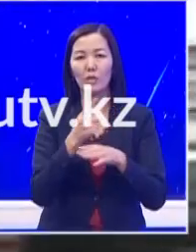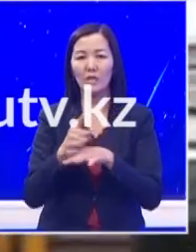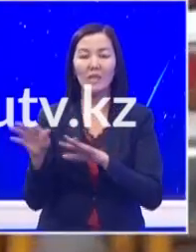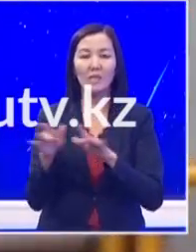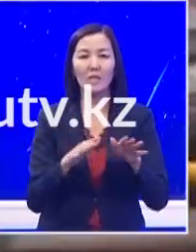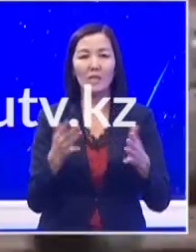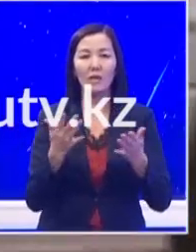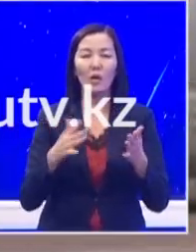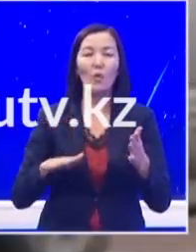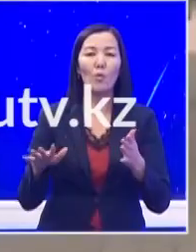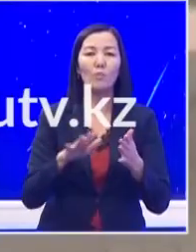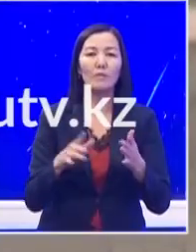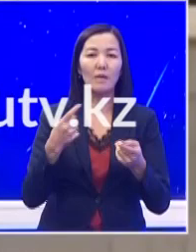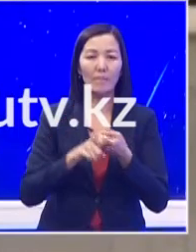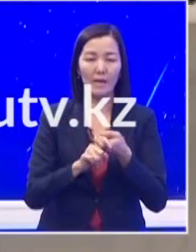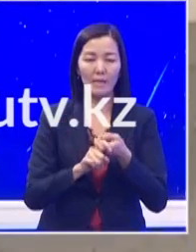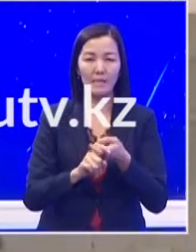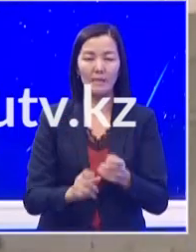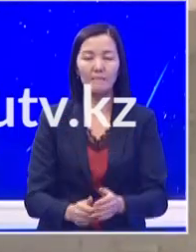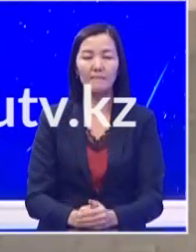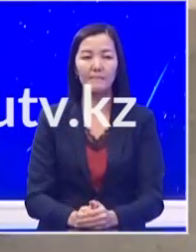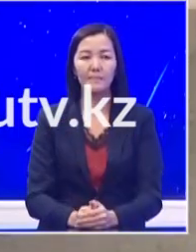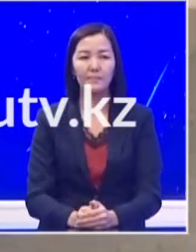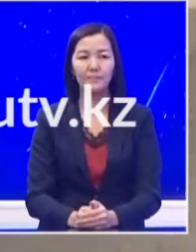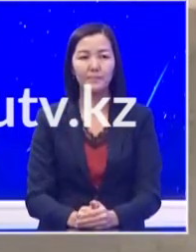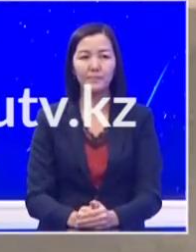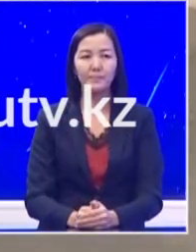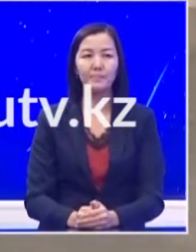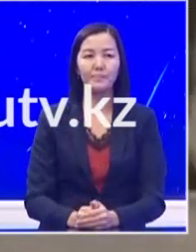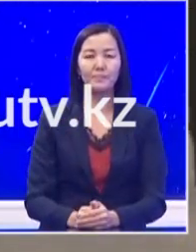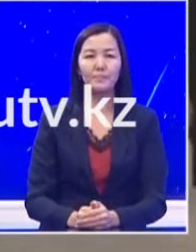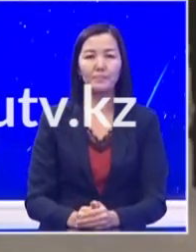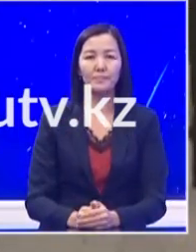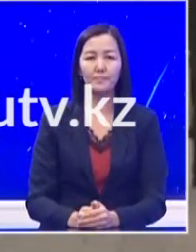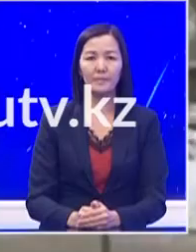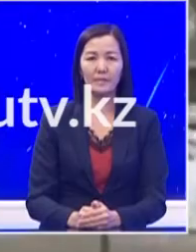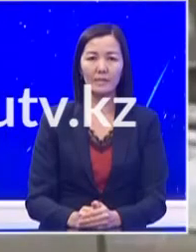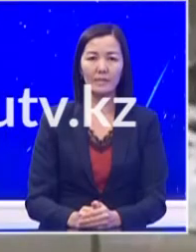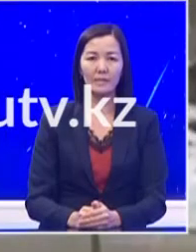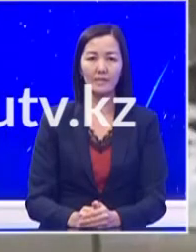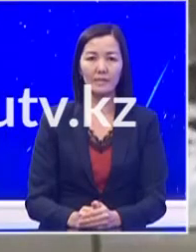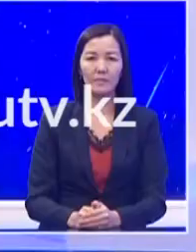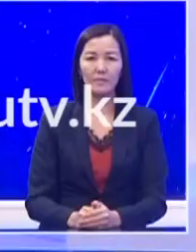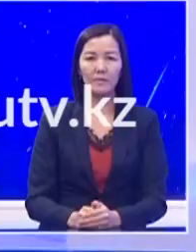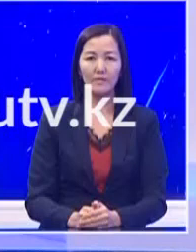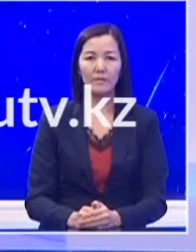аймақта орналасқанына байланысты. Ел жаңалықтарын ғаламтор ақпараттарын негізінде дайындаған Аяулым Сансызбаева.